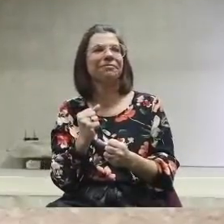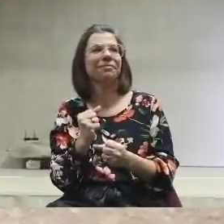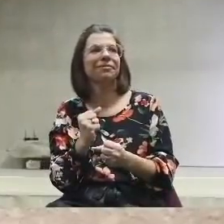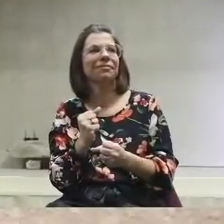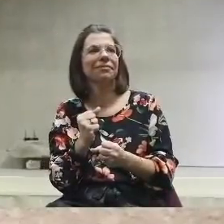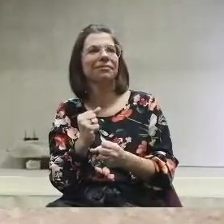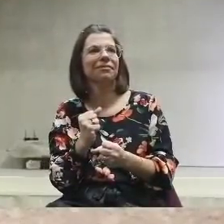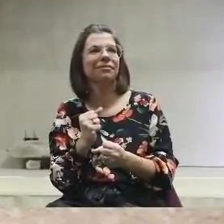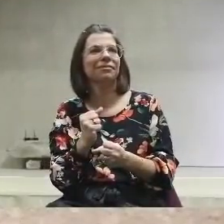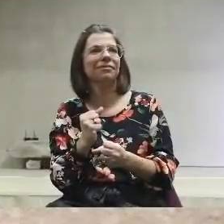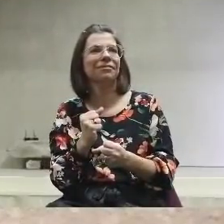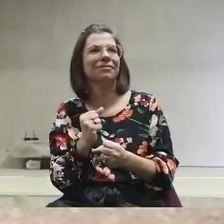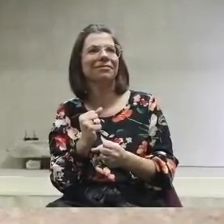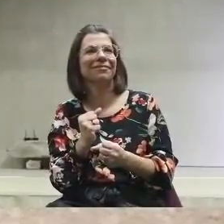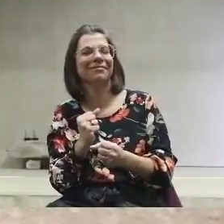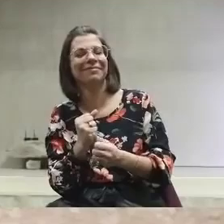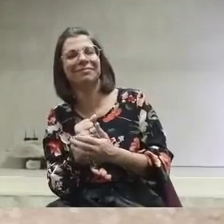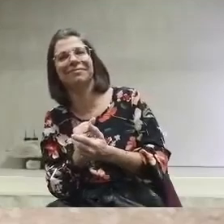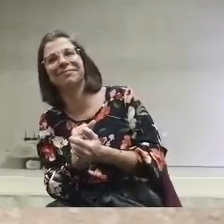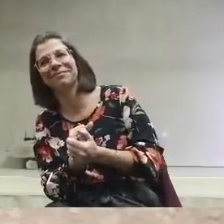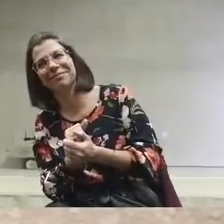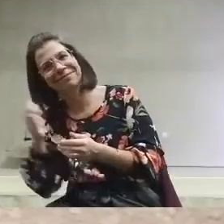ne vais pas dire la meilleure, mais...